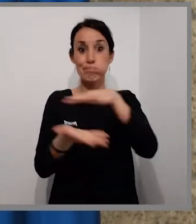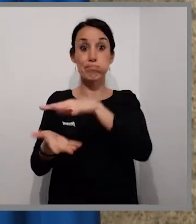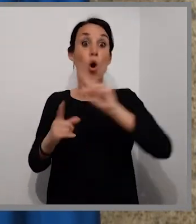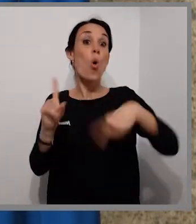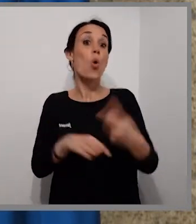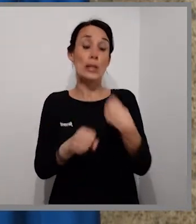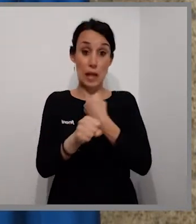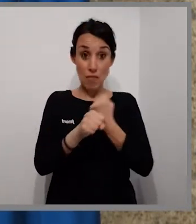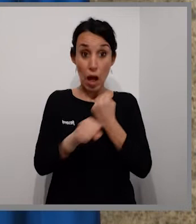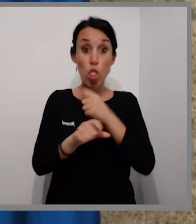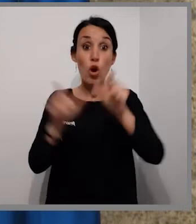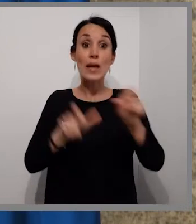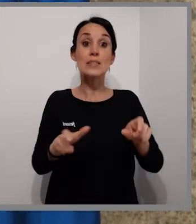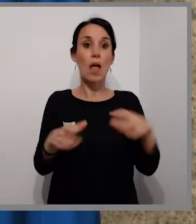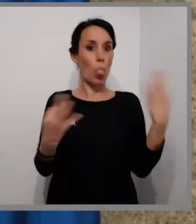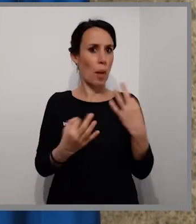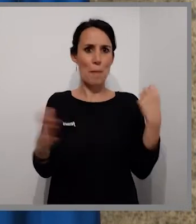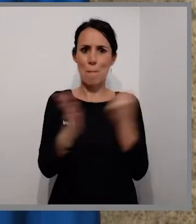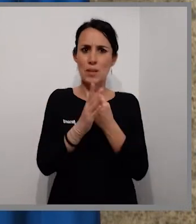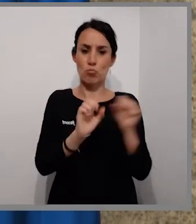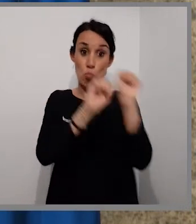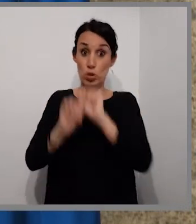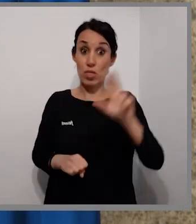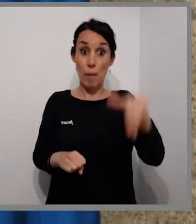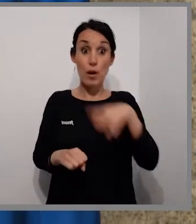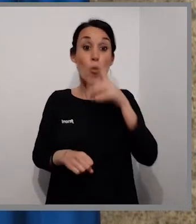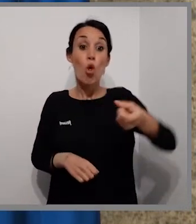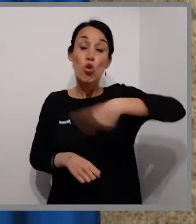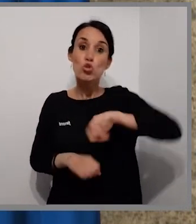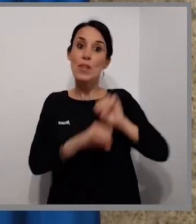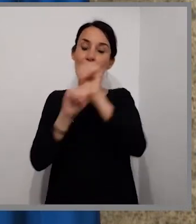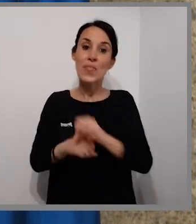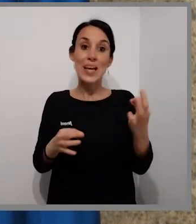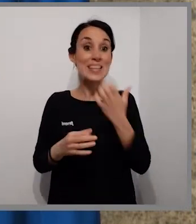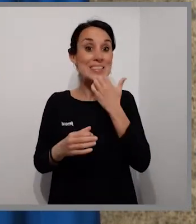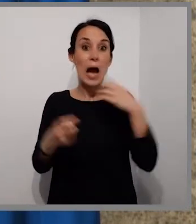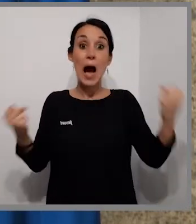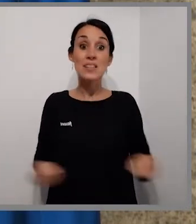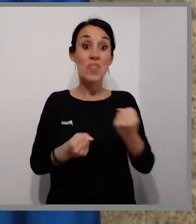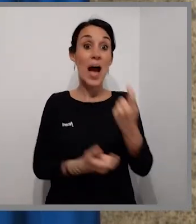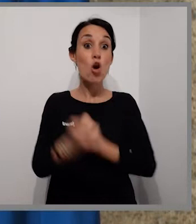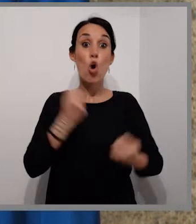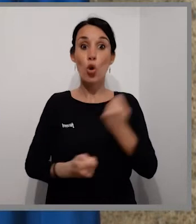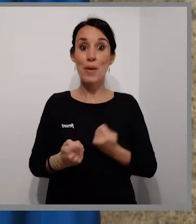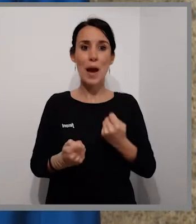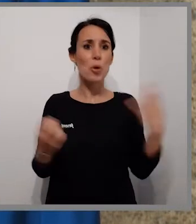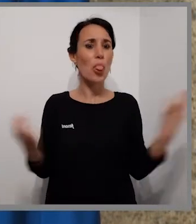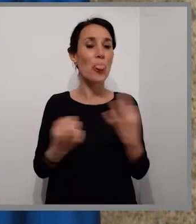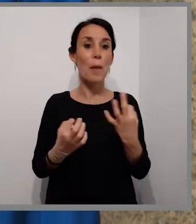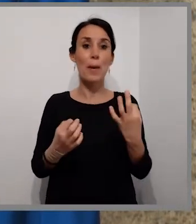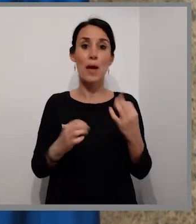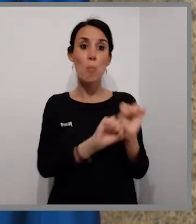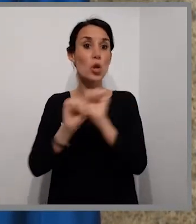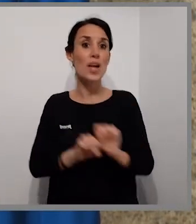el món i després els treballadors, per supost, treballadores que han de tindre la màxima protecció, perquè nosaltres defensem que hi hagi una activitat econòmica, però